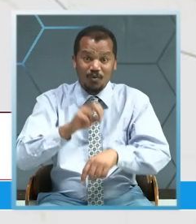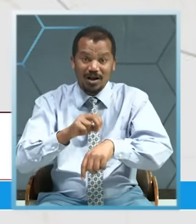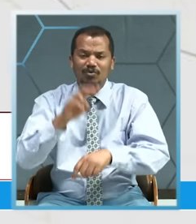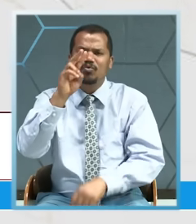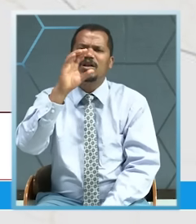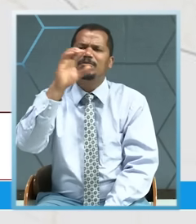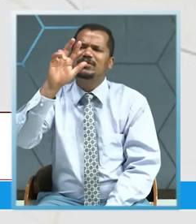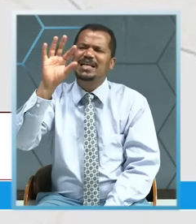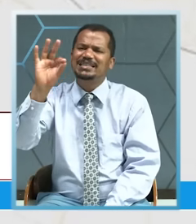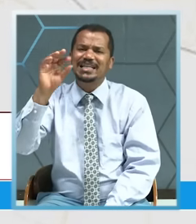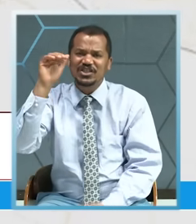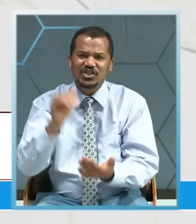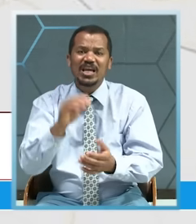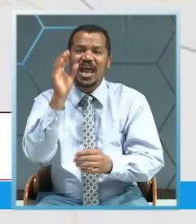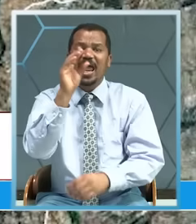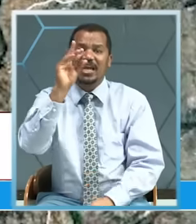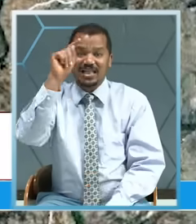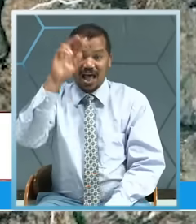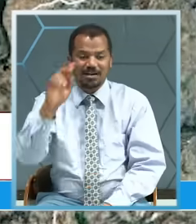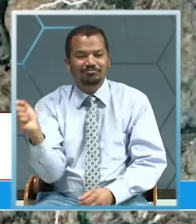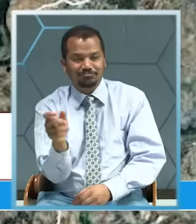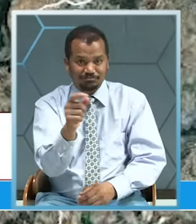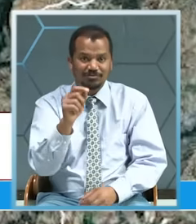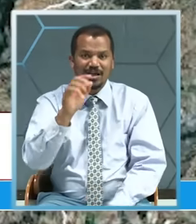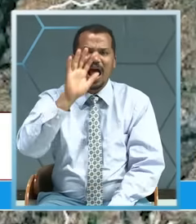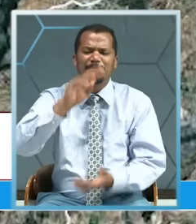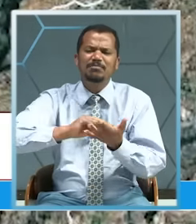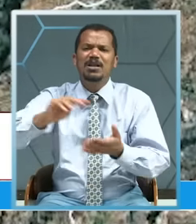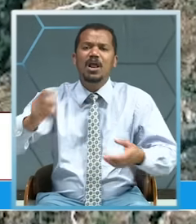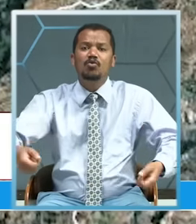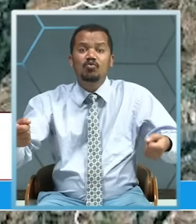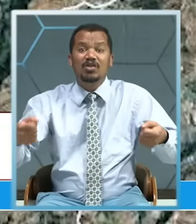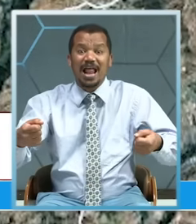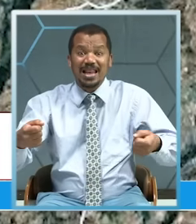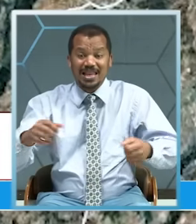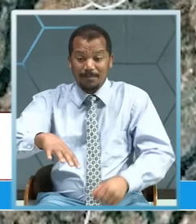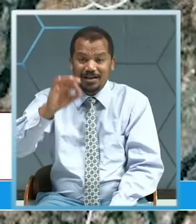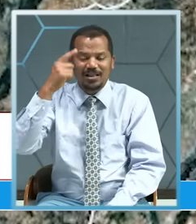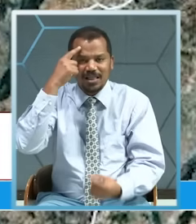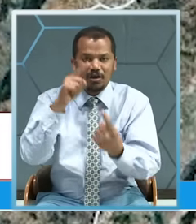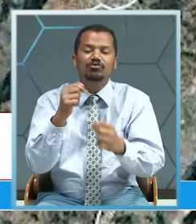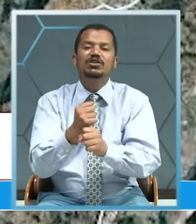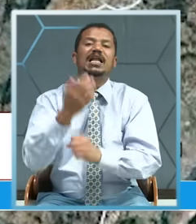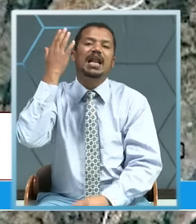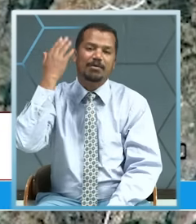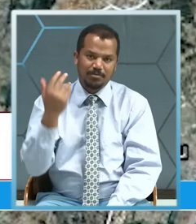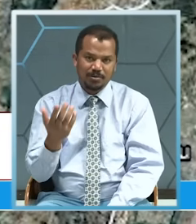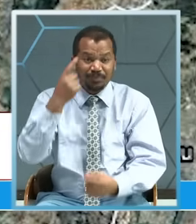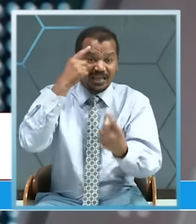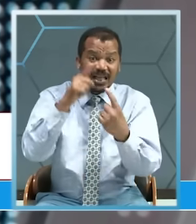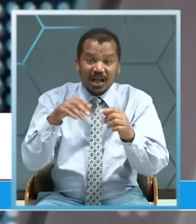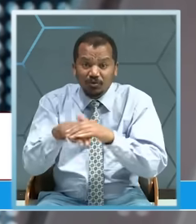ወቅት 239 ሺህ ሄክታር መሬት ላይ ሰብል በማልማት 5 ሚሊዮን ኩንታል ምርት ለማግኘት ታቅዶ ሲሰራ